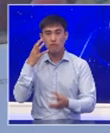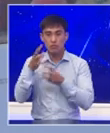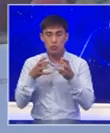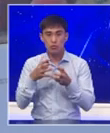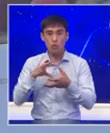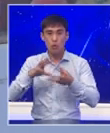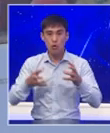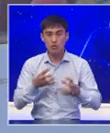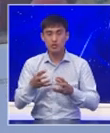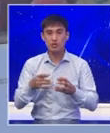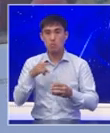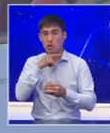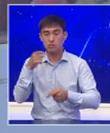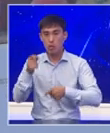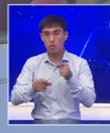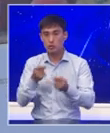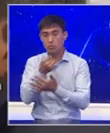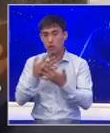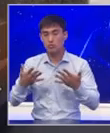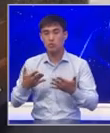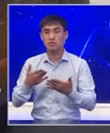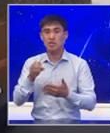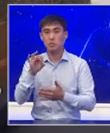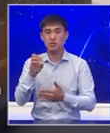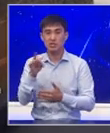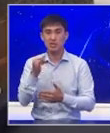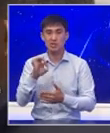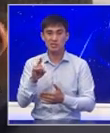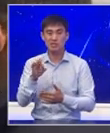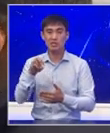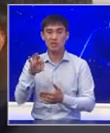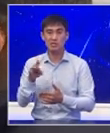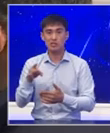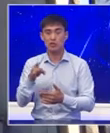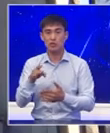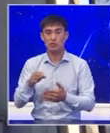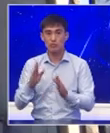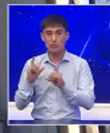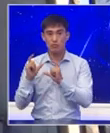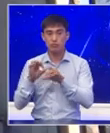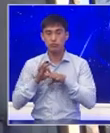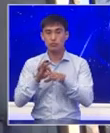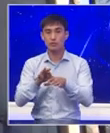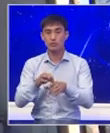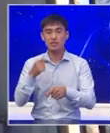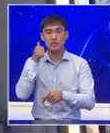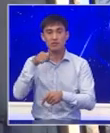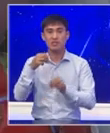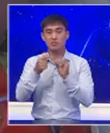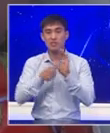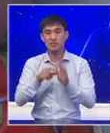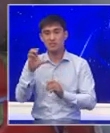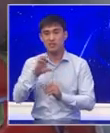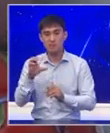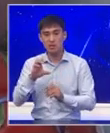мясо-молочная и другая продукция из и убивший казахского илийского талгарского района уже в пути завтра 17 сентября жители